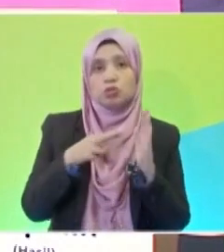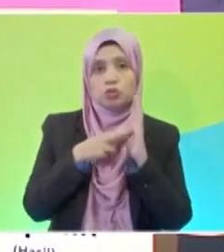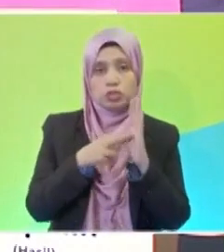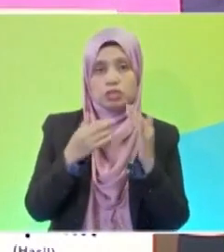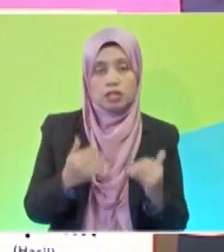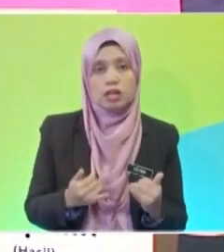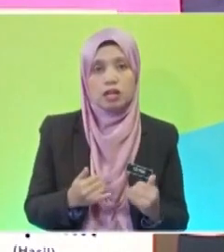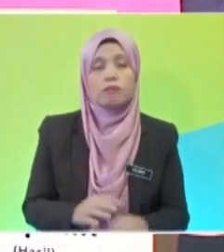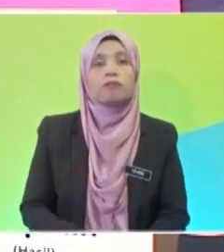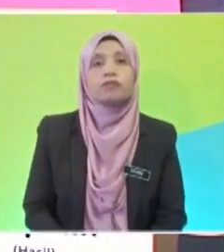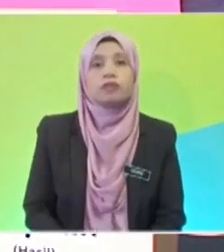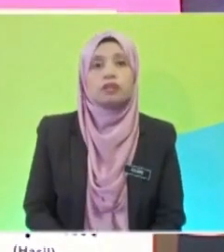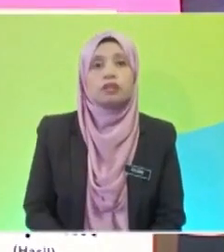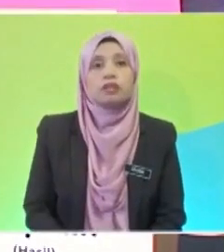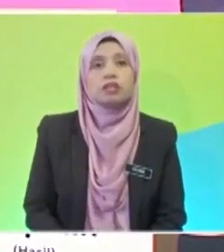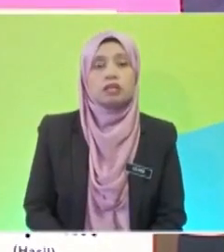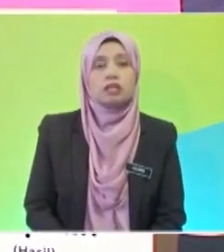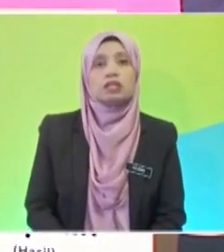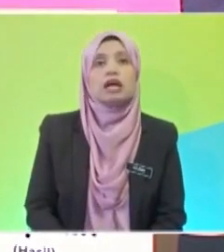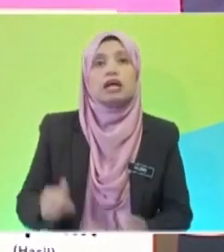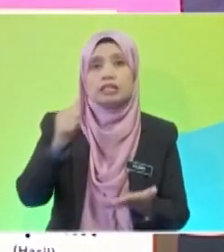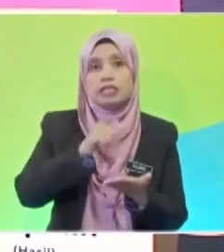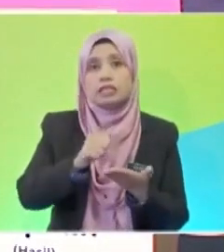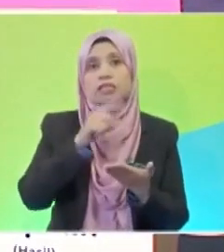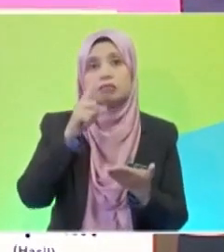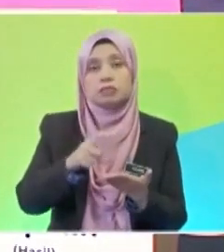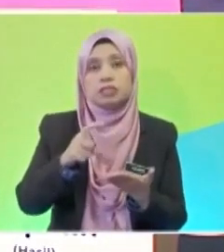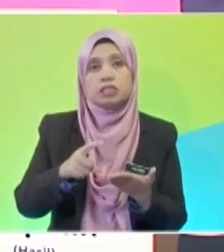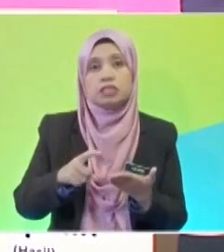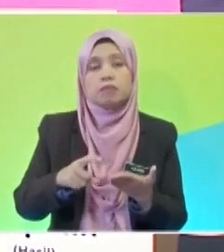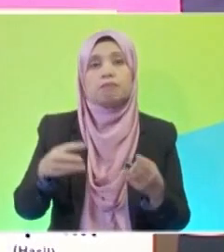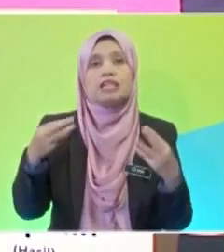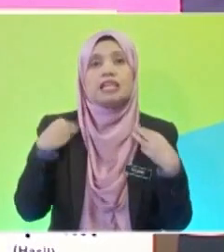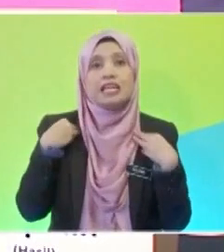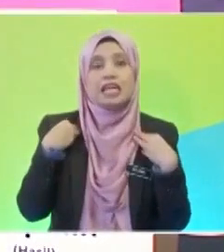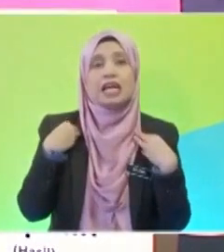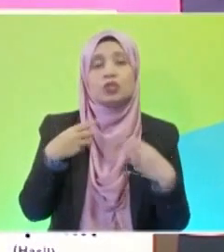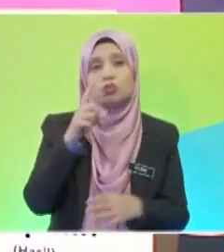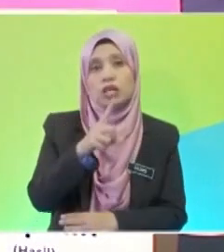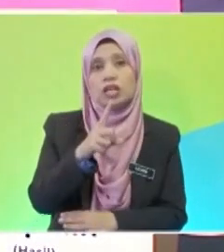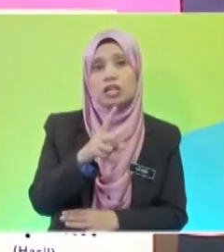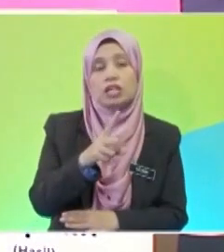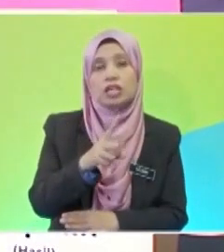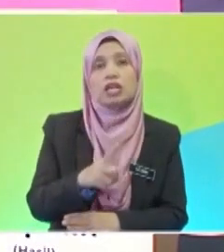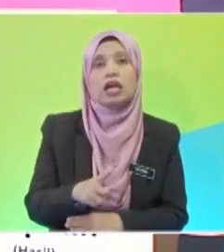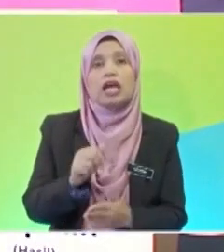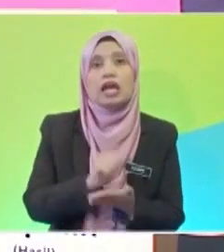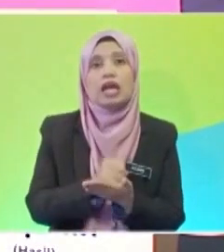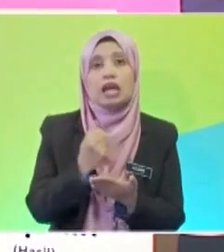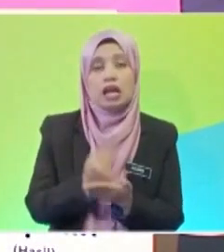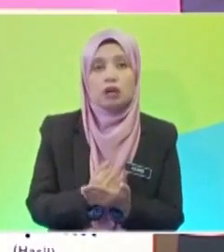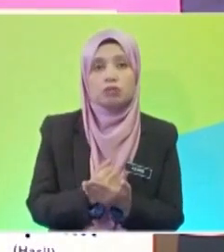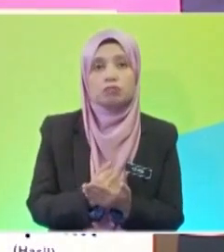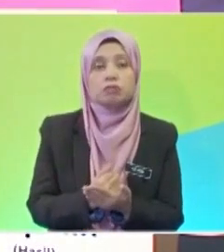awak semua. Okey, dalam kaedah analisis, awak kena sediakan seperti milikan tunggal tadi Nisa, murid-murid. Yeah. Di mana awak kena sediakan akaun perdagangan dan untung